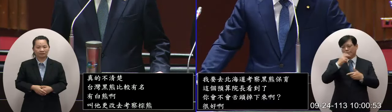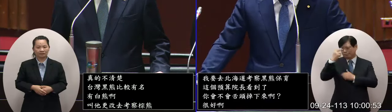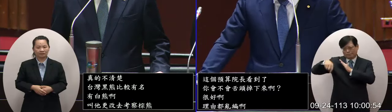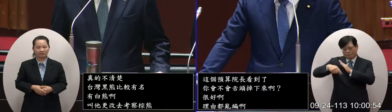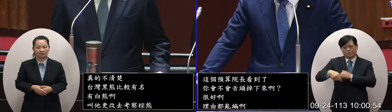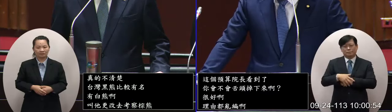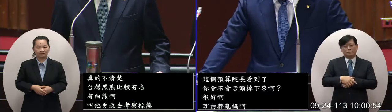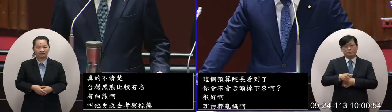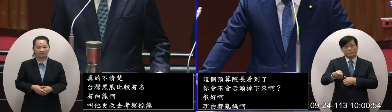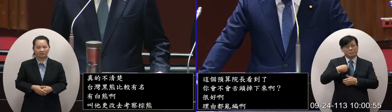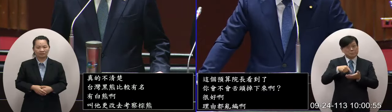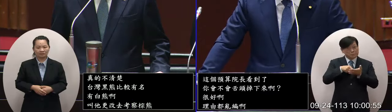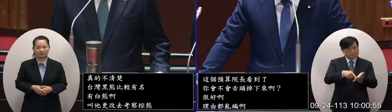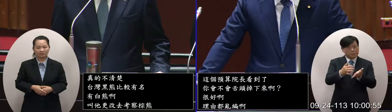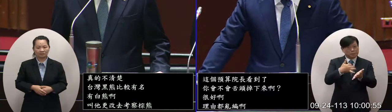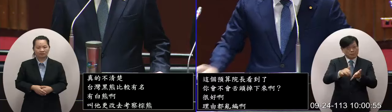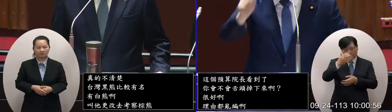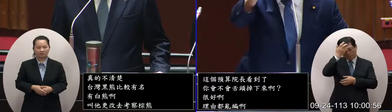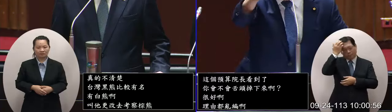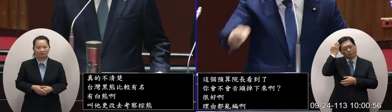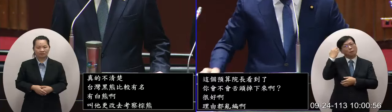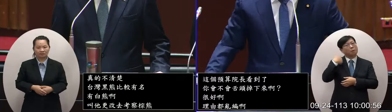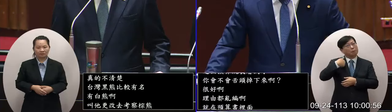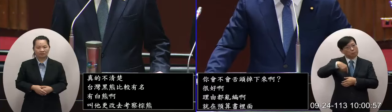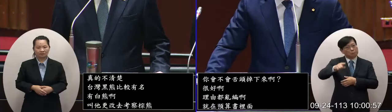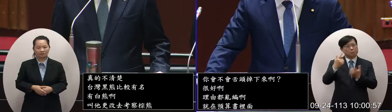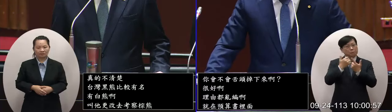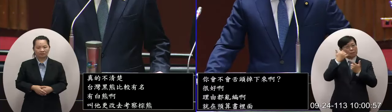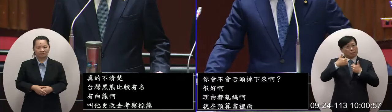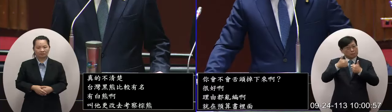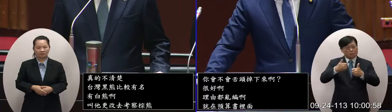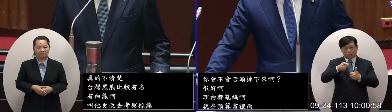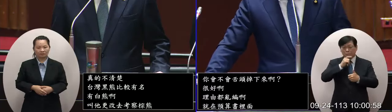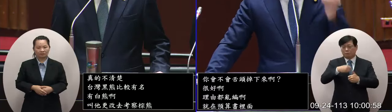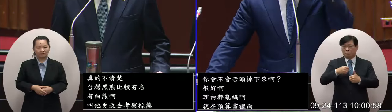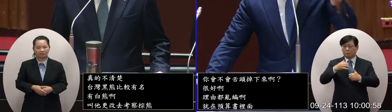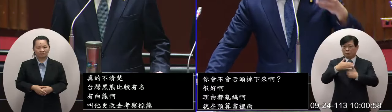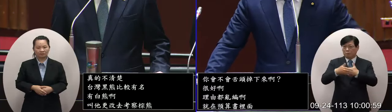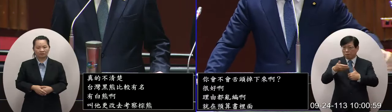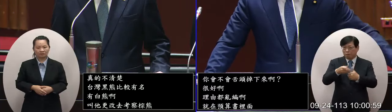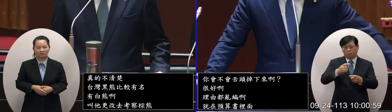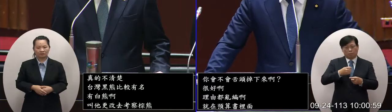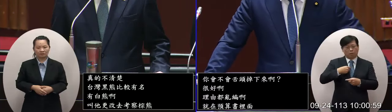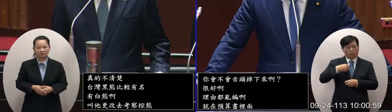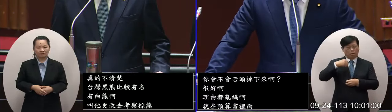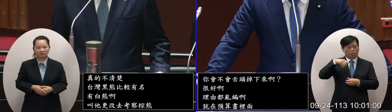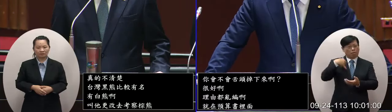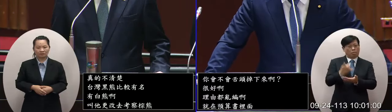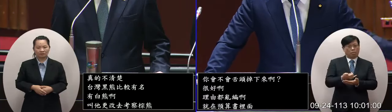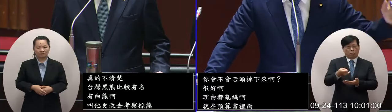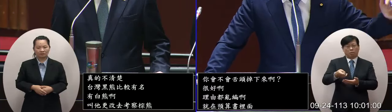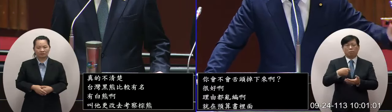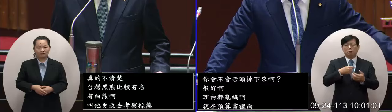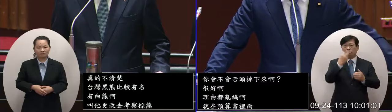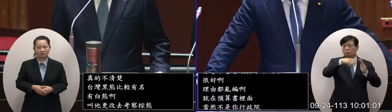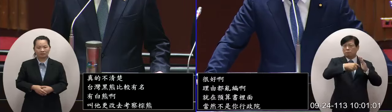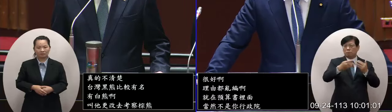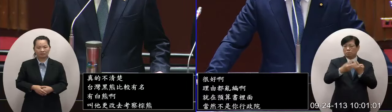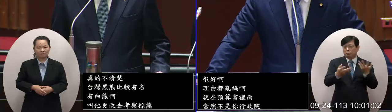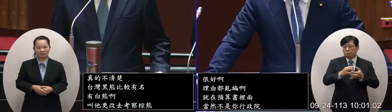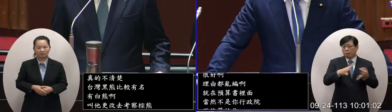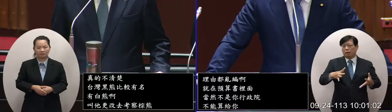院啦，监察院给我编一笔预算，说到北海道考察黑熊保育，我都快昏了。黑熊保育跟监察院业